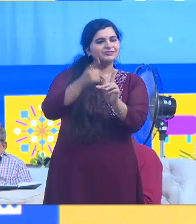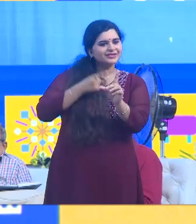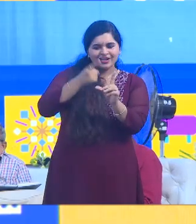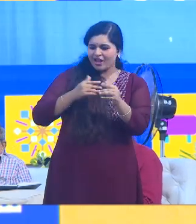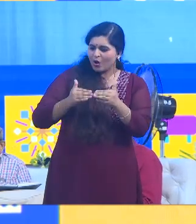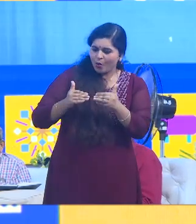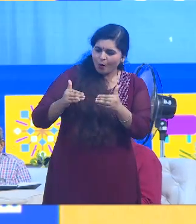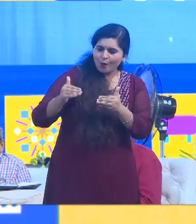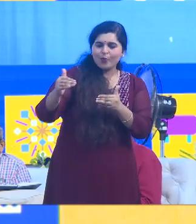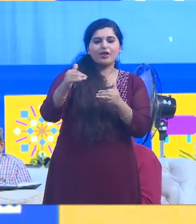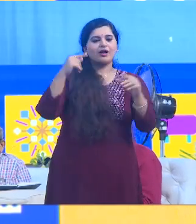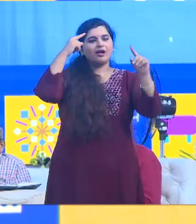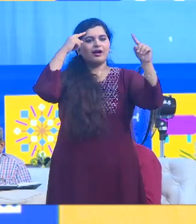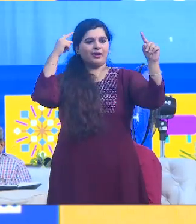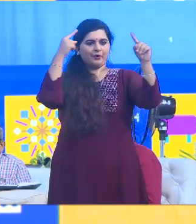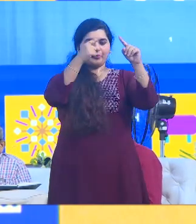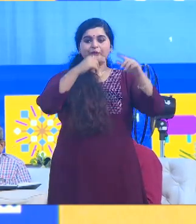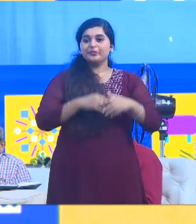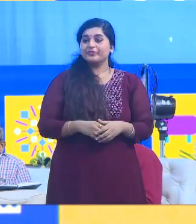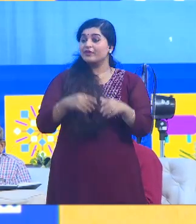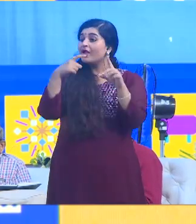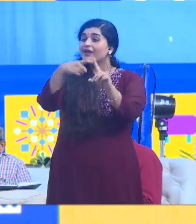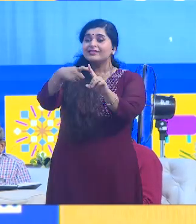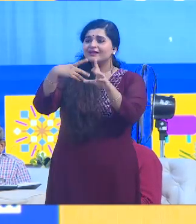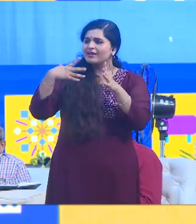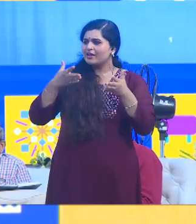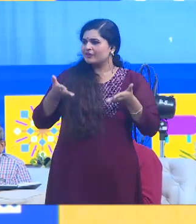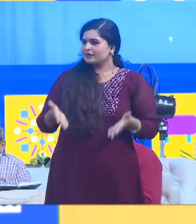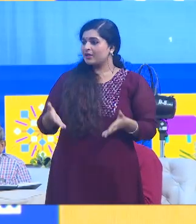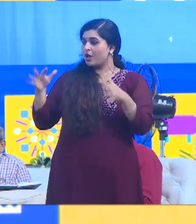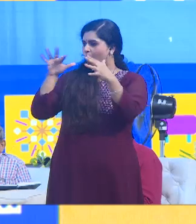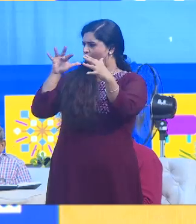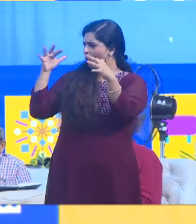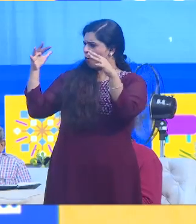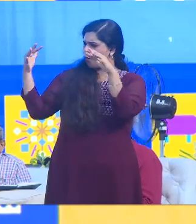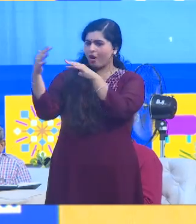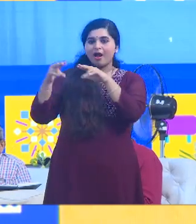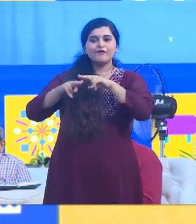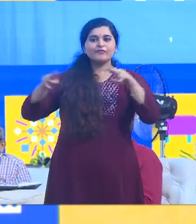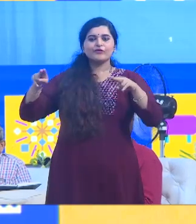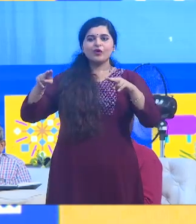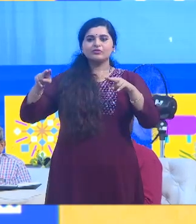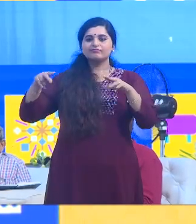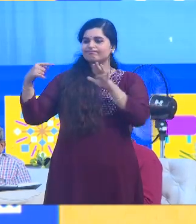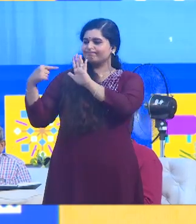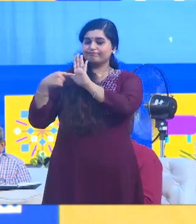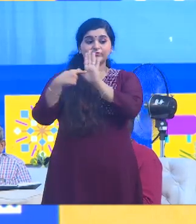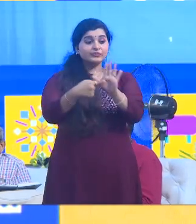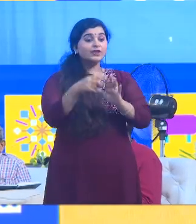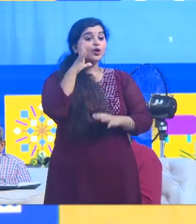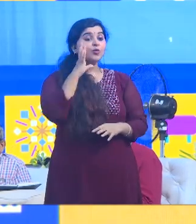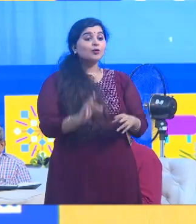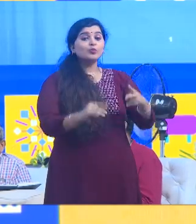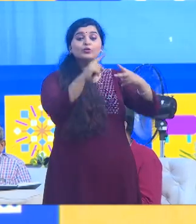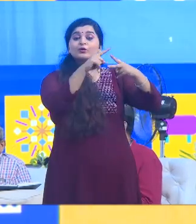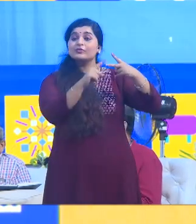തുടരുവാനുമാണ് ഉദ്ദേശിക്കുന്നത്. കേരളത്തെ സംബന്ധിച്ചിടത്തോളം ലോകസമക്ഷം കാഴ്ചവെക്കുന്ന ഏറ്റവും പ്രധാനപ്പെട്ട 2 ഘടകങ്ങൾ,